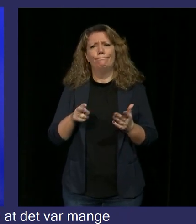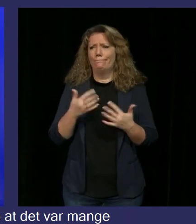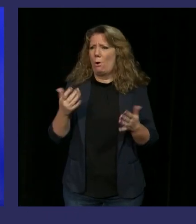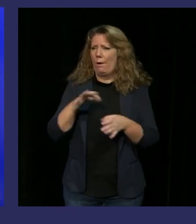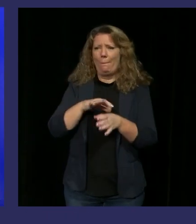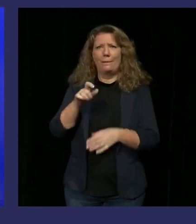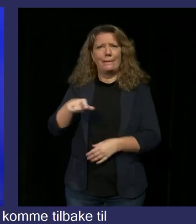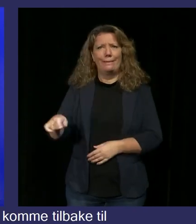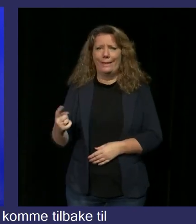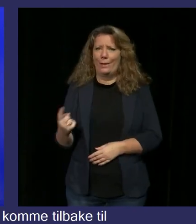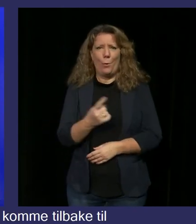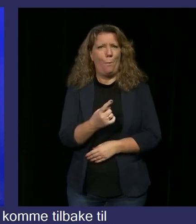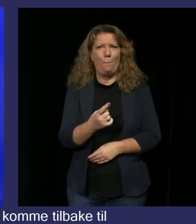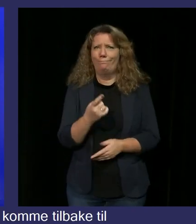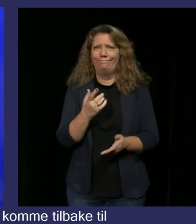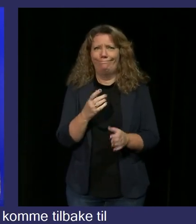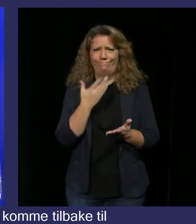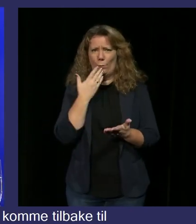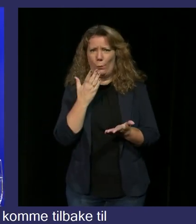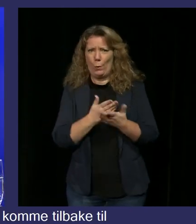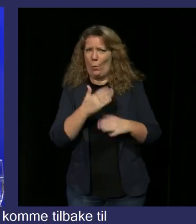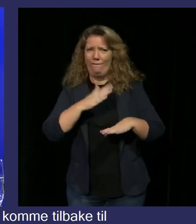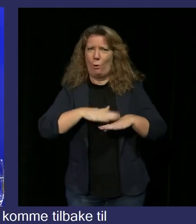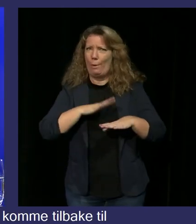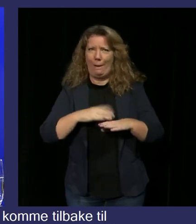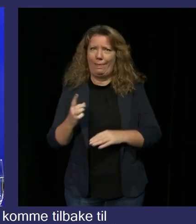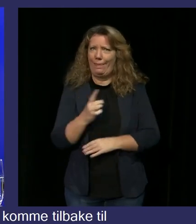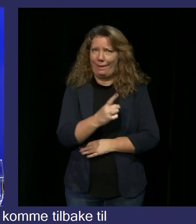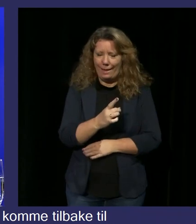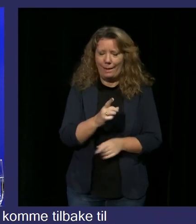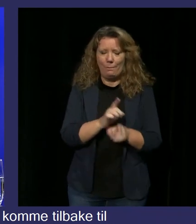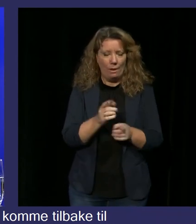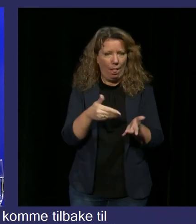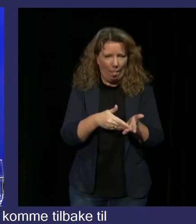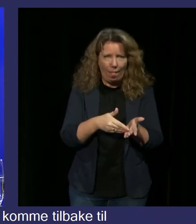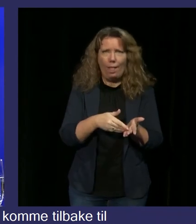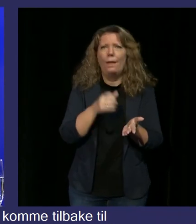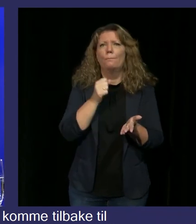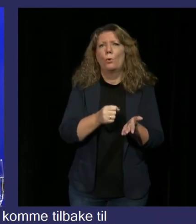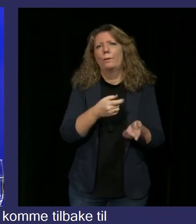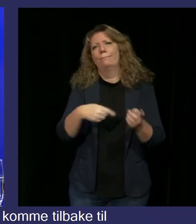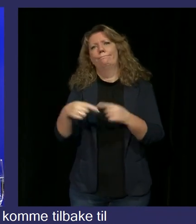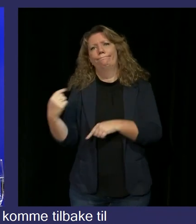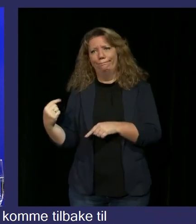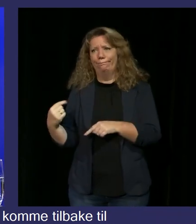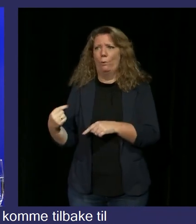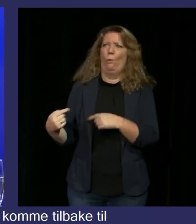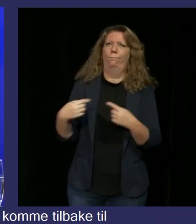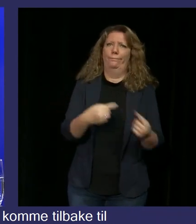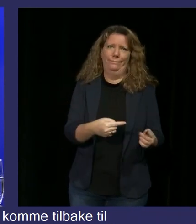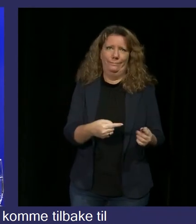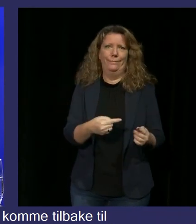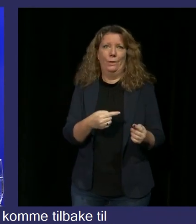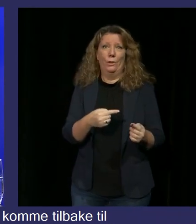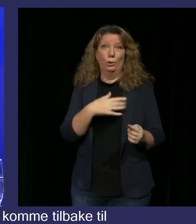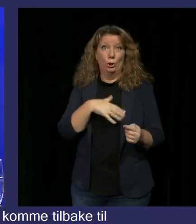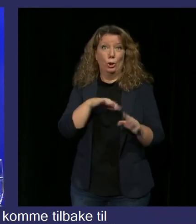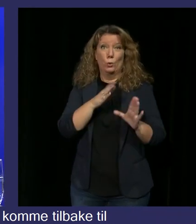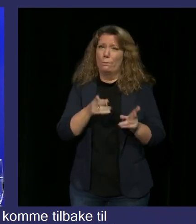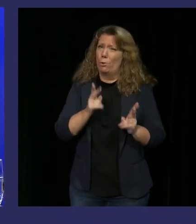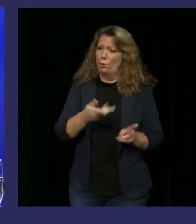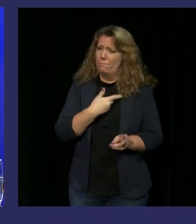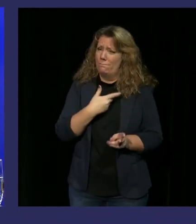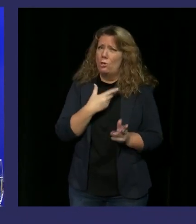undersøkelser. Og det førte jo til at disse pasientene måtte jo komme tilbake igjen til sykehuset. Altså, så sykehuset måtte bruke veldig mye ressurser på